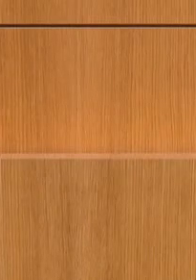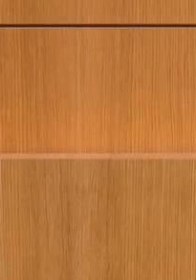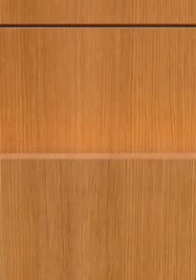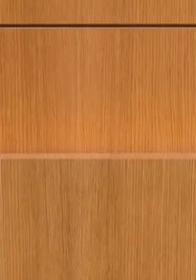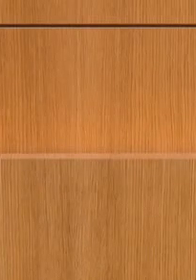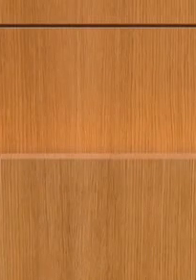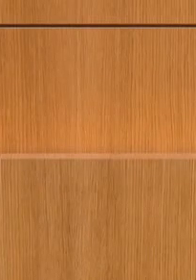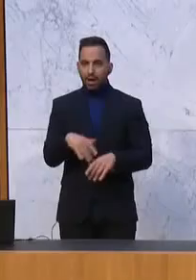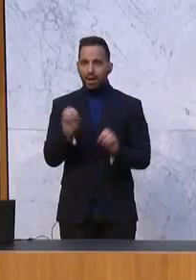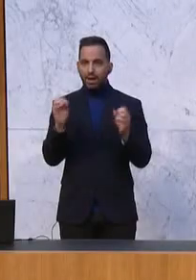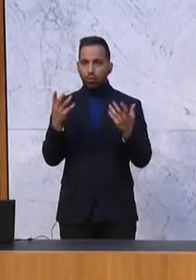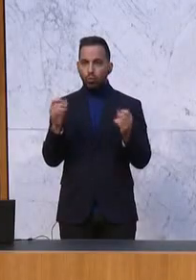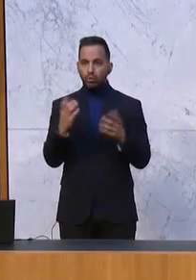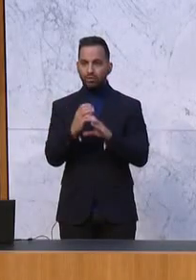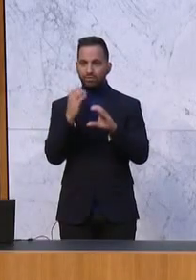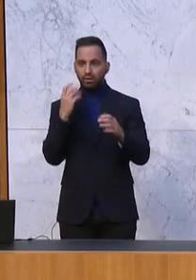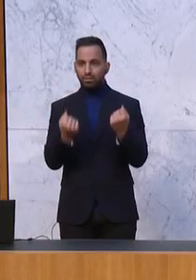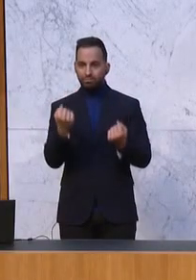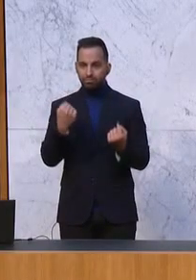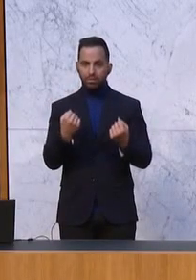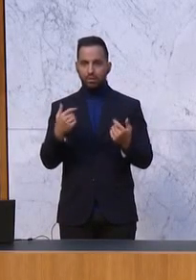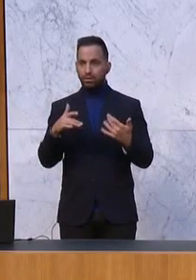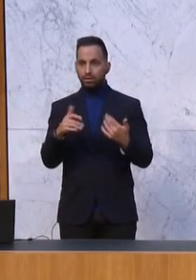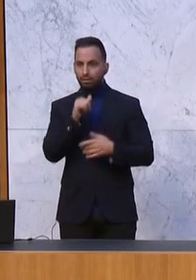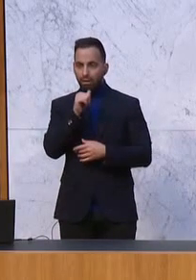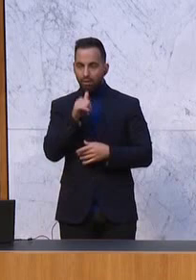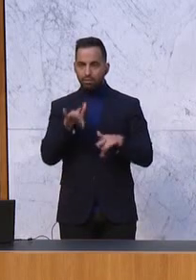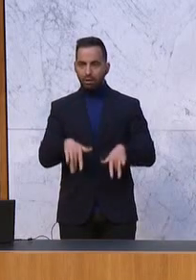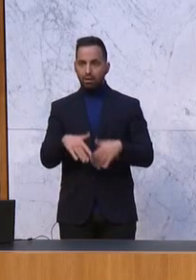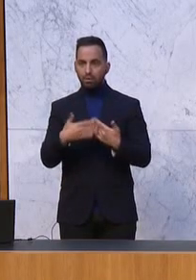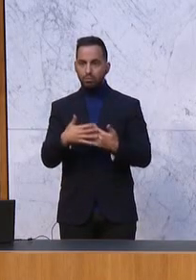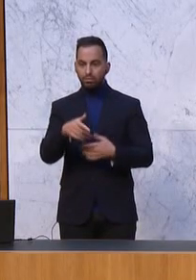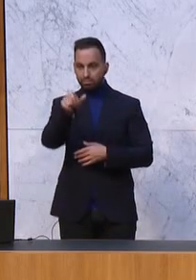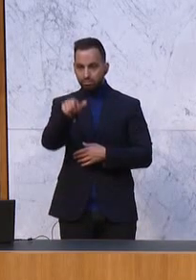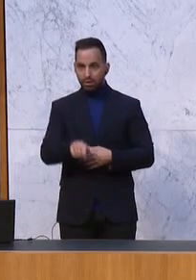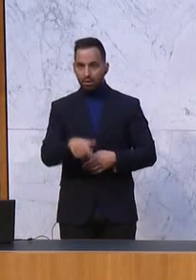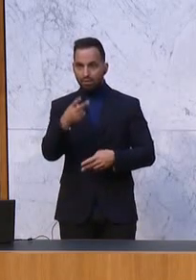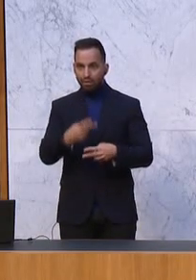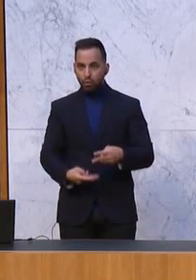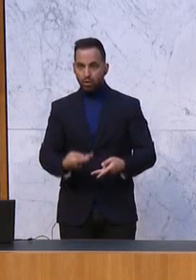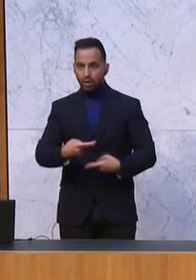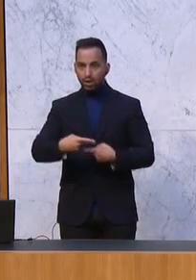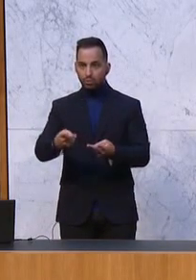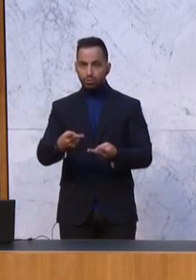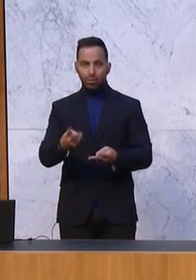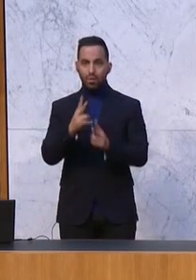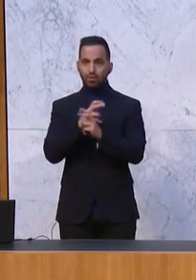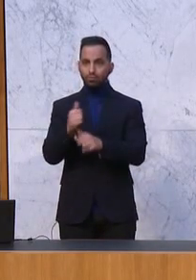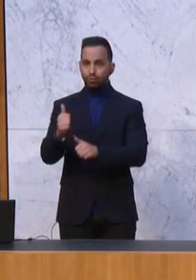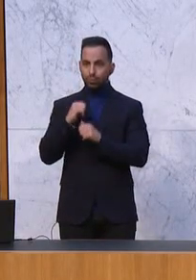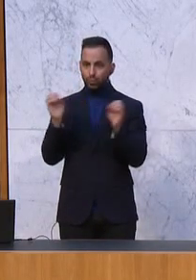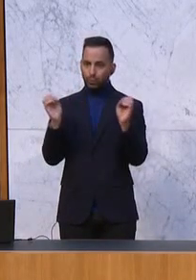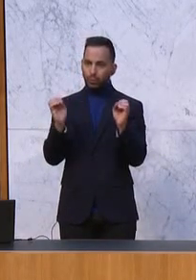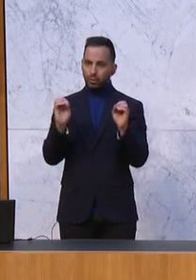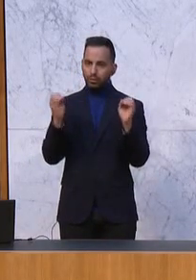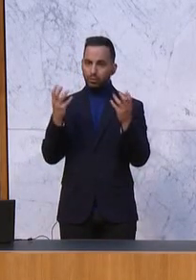gehärteten Rettungsfahrzeuge, Bergefahrzeuge für den Krankentransport, für den Verwundetentransport im österreichischen Bundesheer mehr haben. Da haben wir